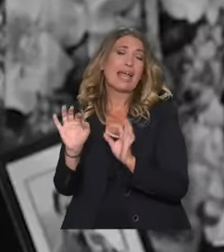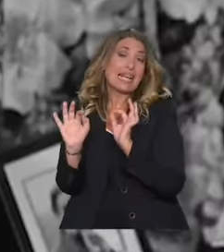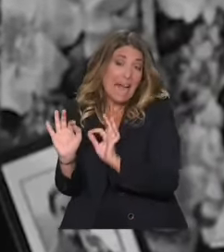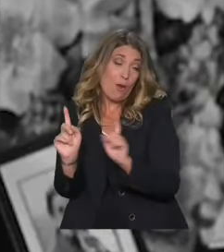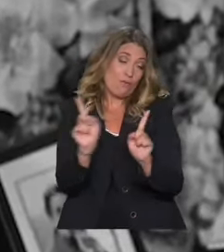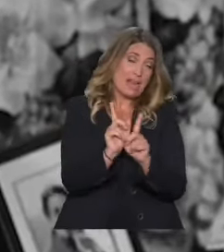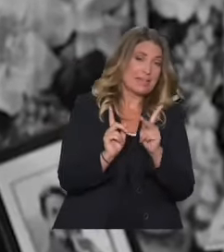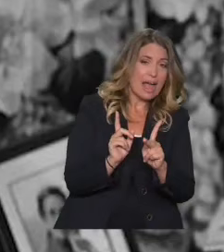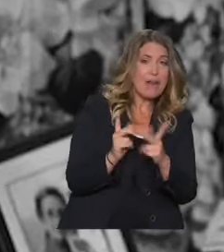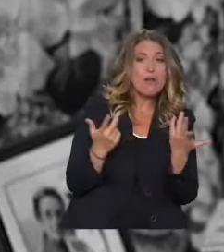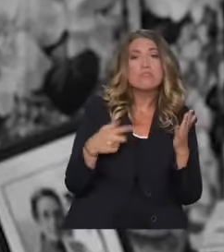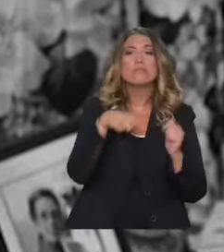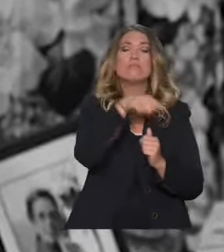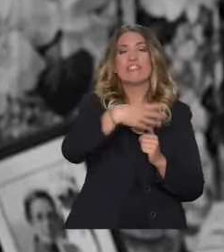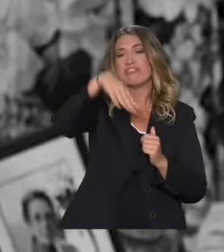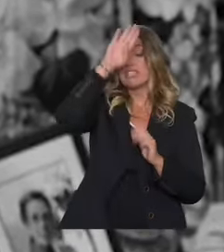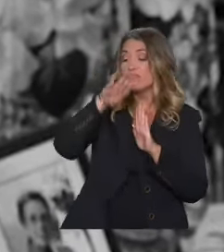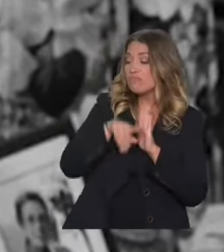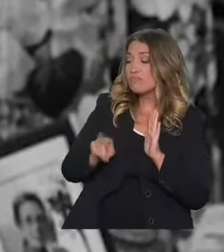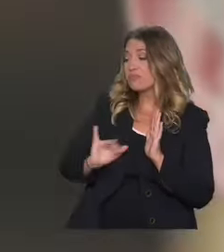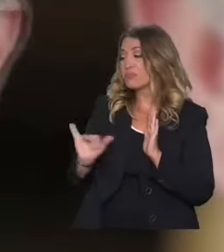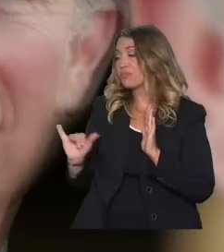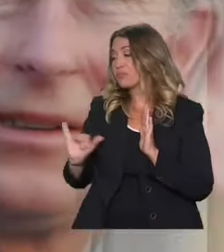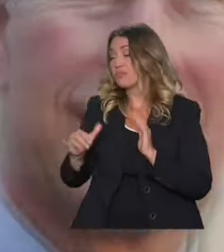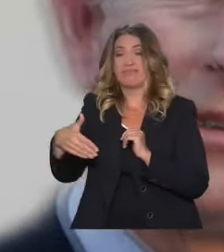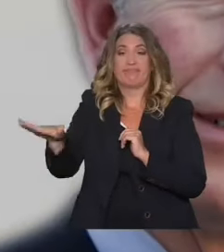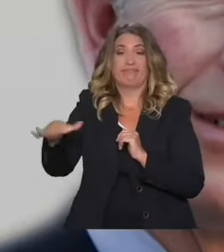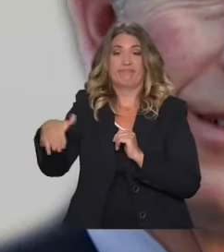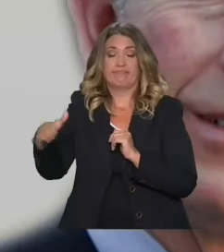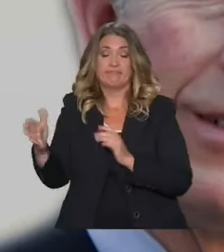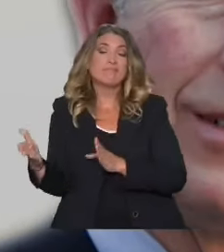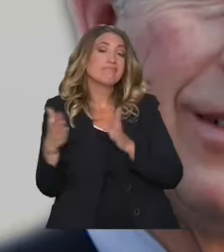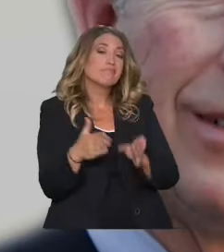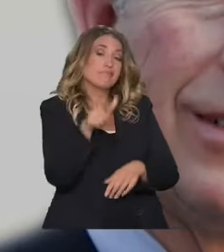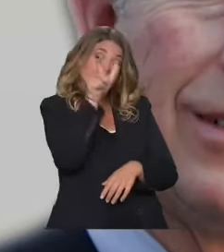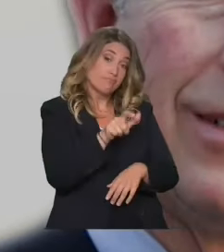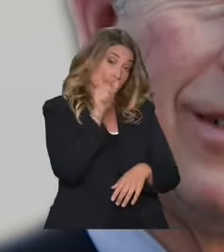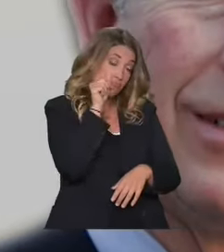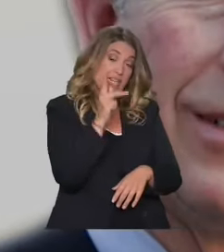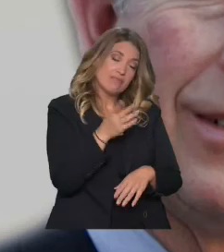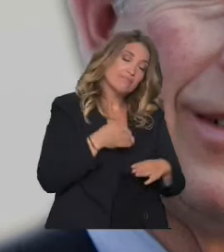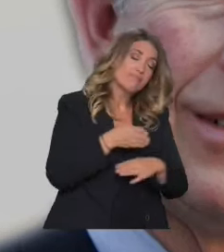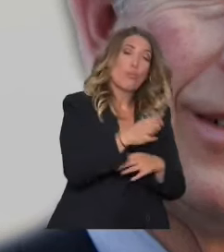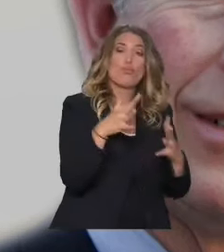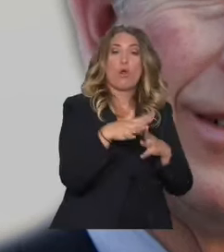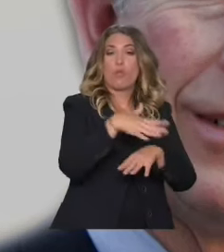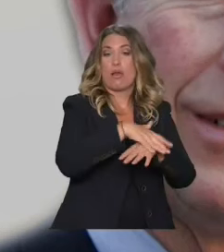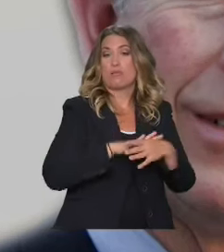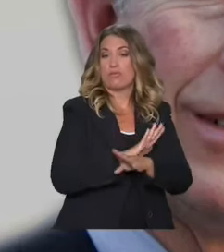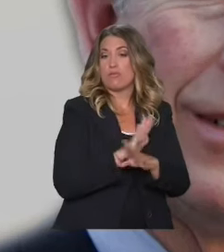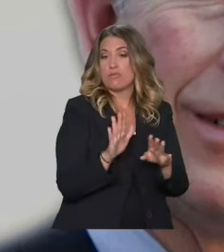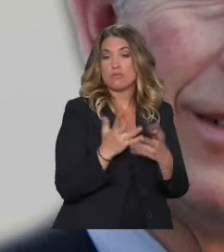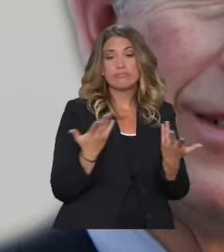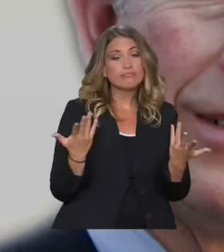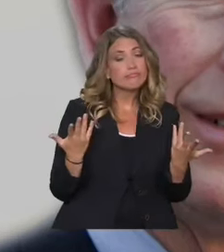και εκείνος έχει μπροστά του τη θητεία του στο πολεμικό ναυτικό. Η μοίρα έχει αποφασίσει ότι αυτή η ευτυχισμένη, ειρηνική και αμοιβαία